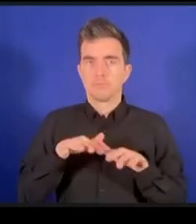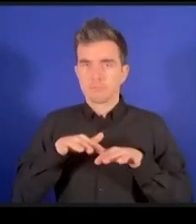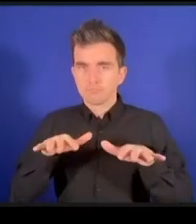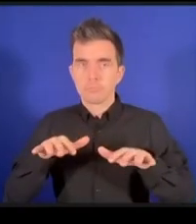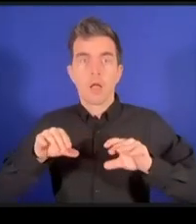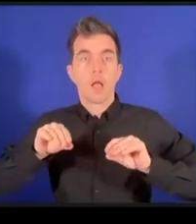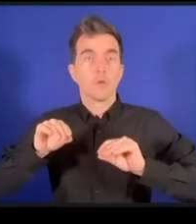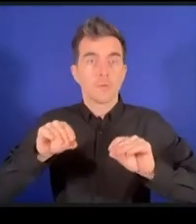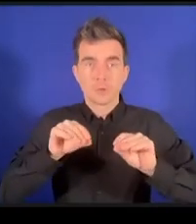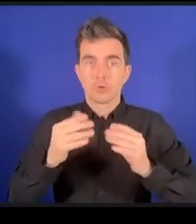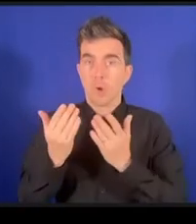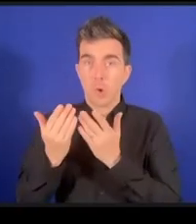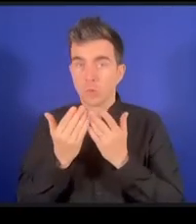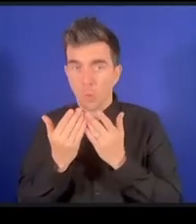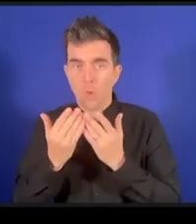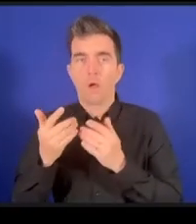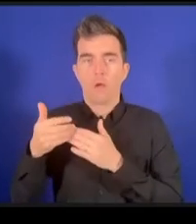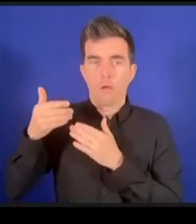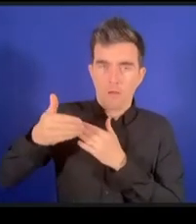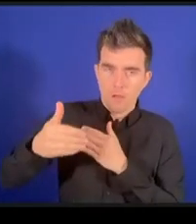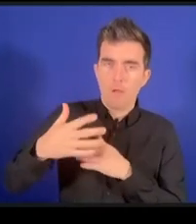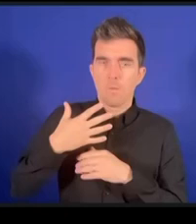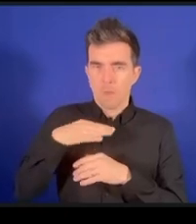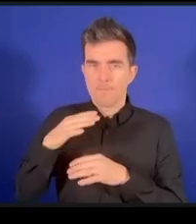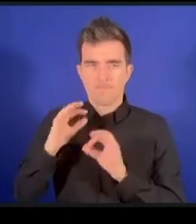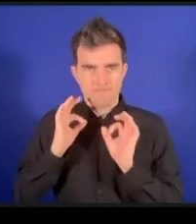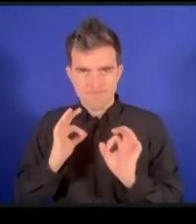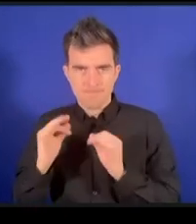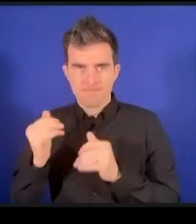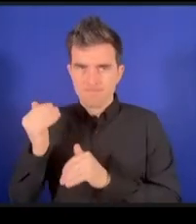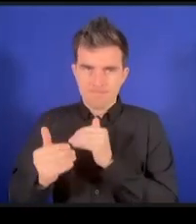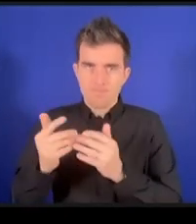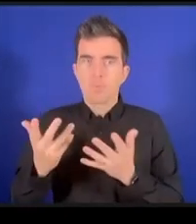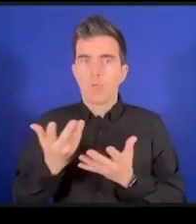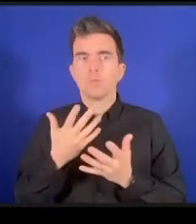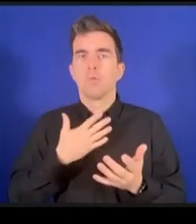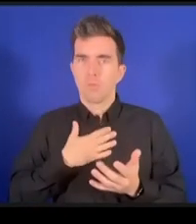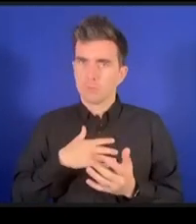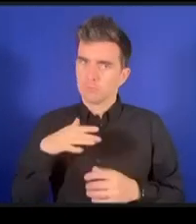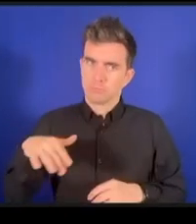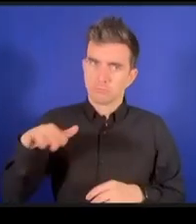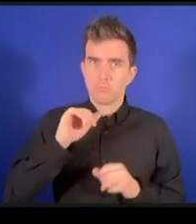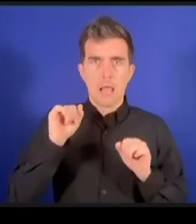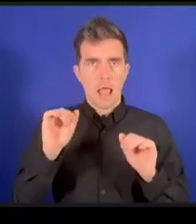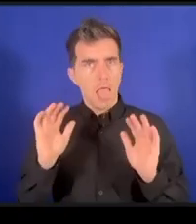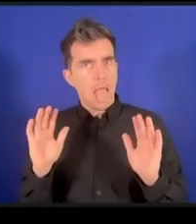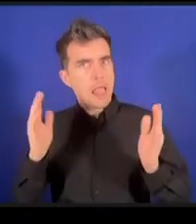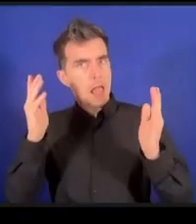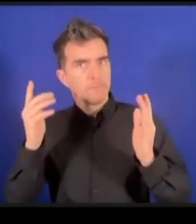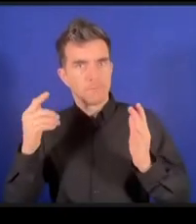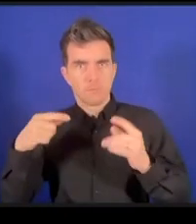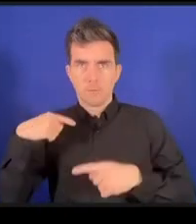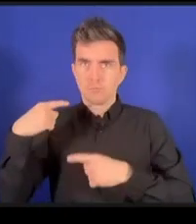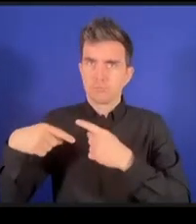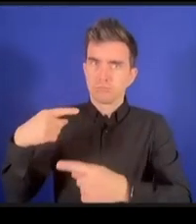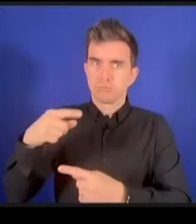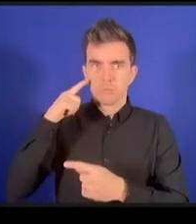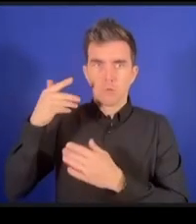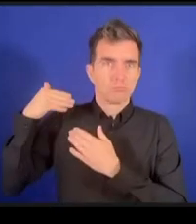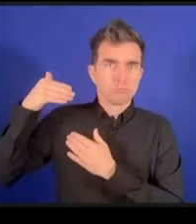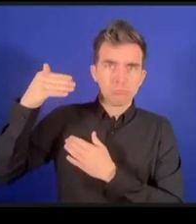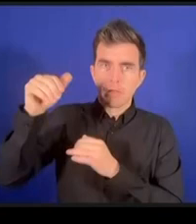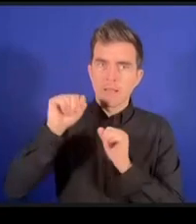чтобы мир стал местом удобным для жизни Наконец я хочу поблагодарить